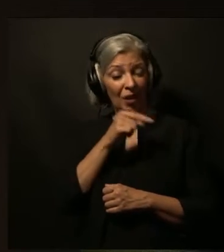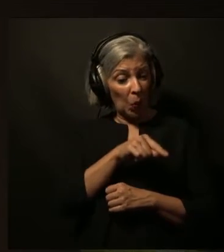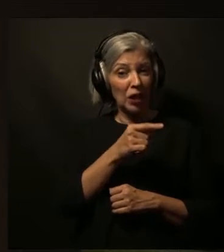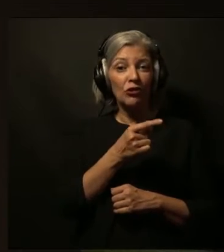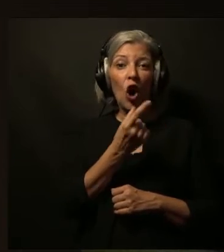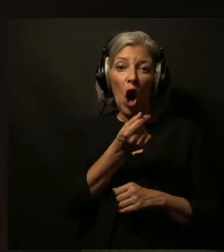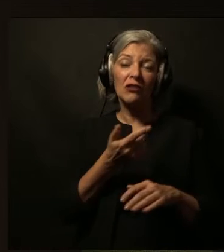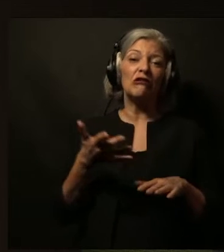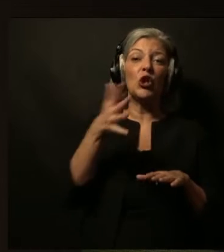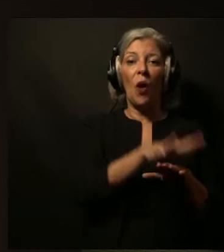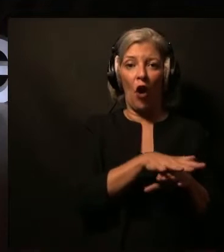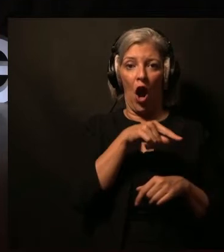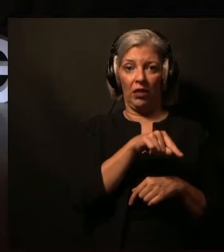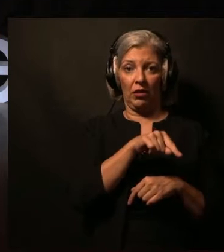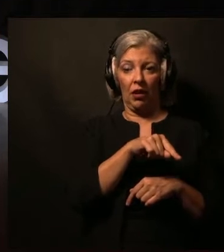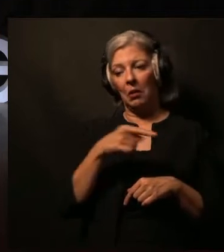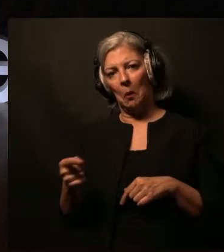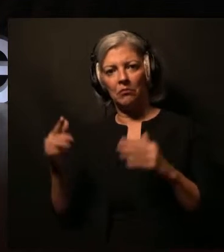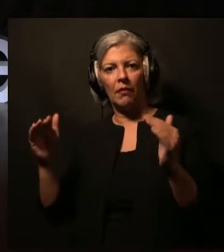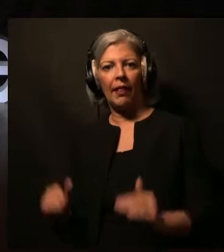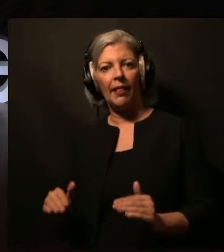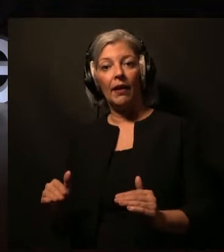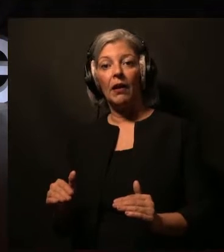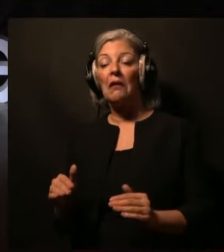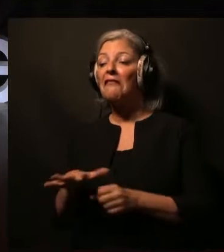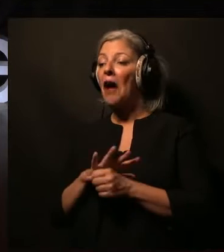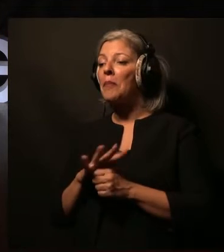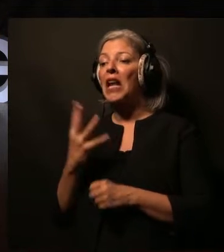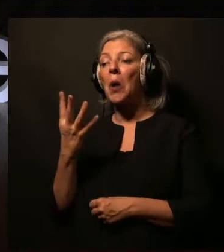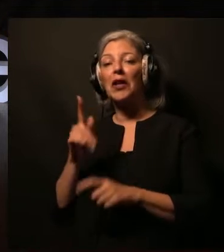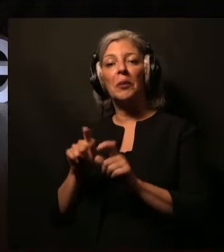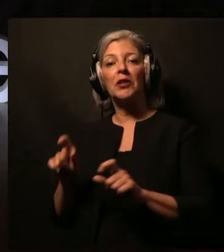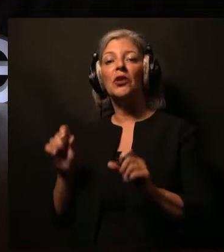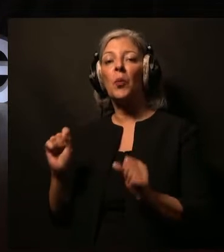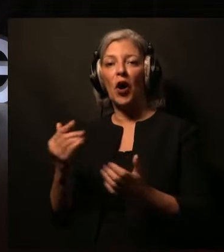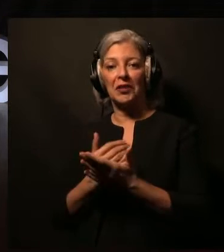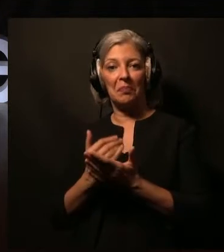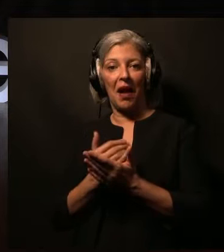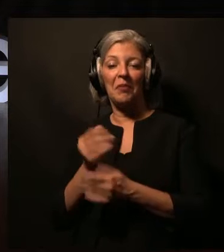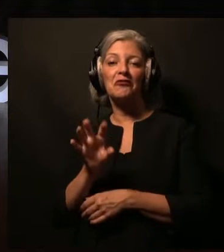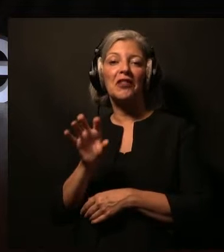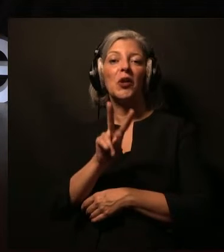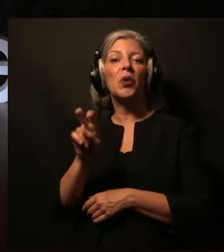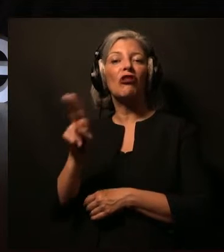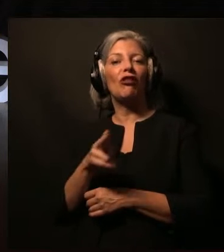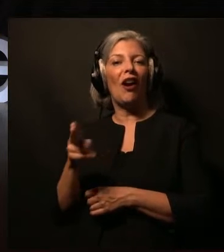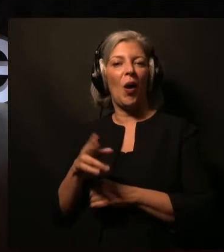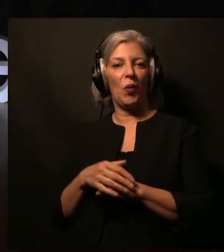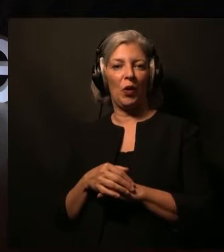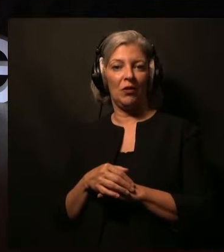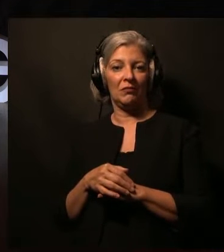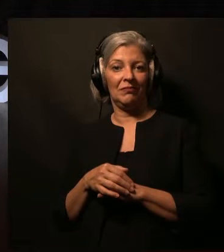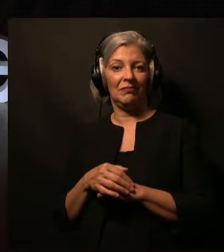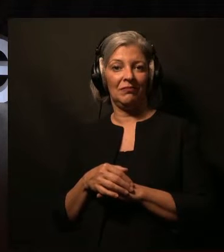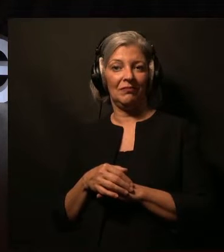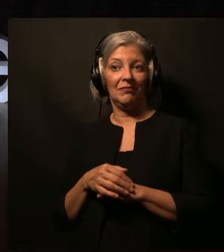inferiore infatti una famiglia di quattro persone può risparmiare ogni anno €200 e circa